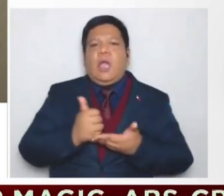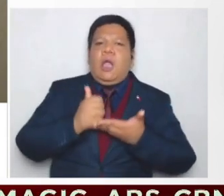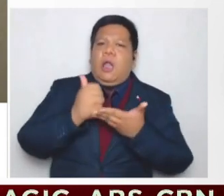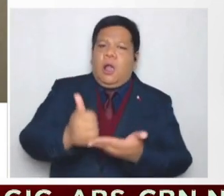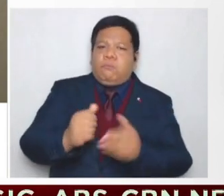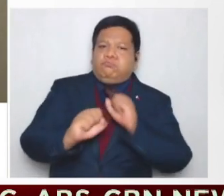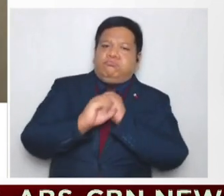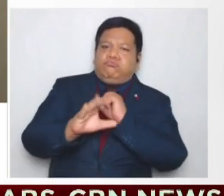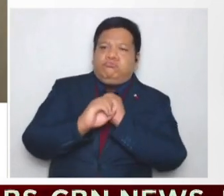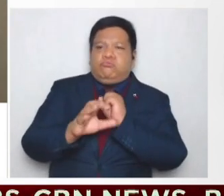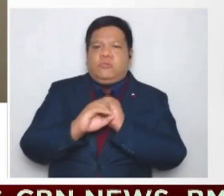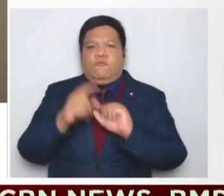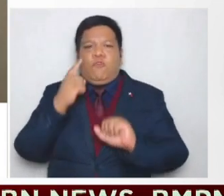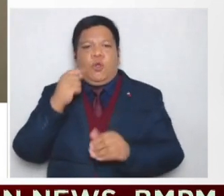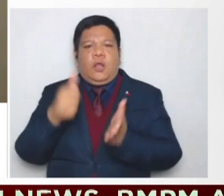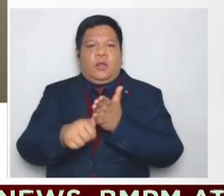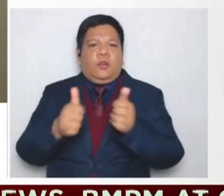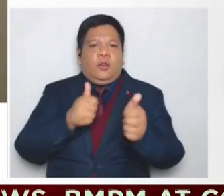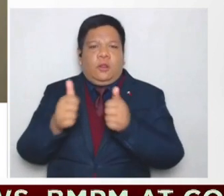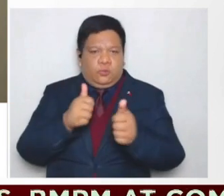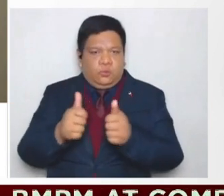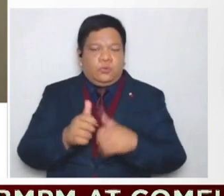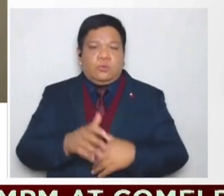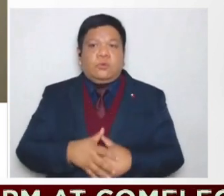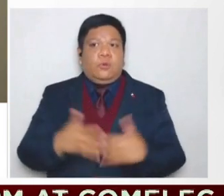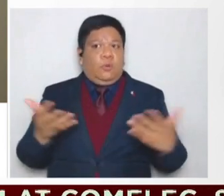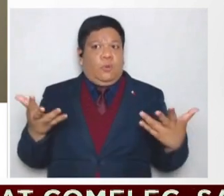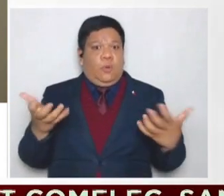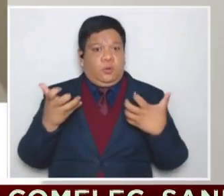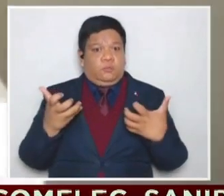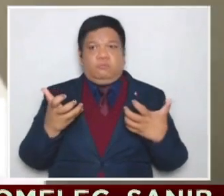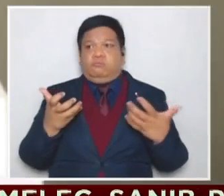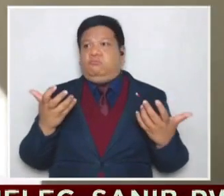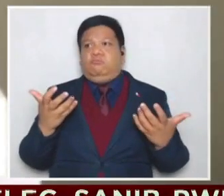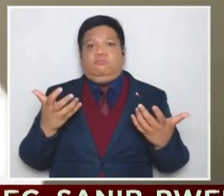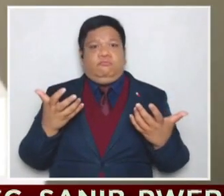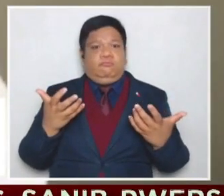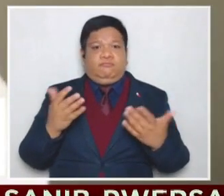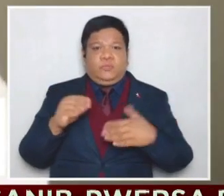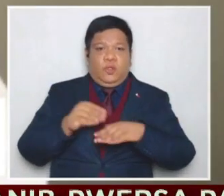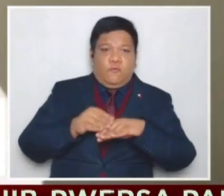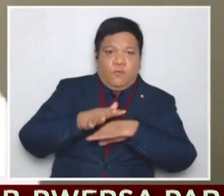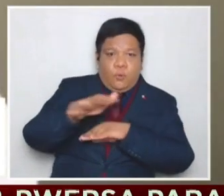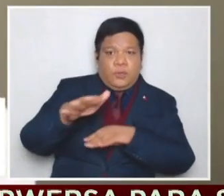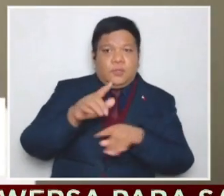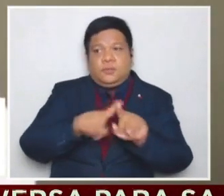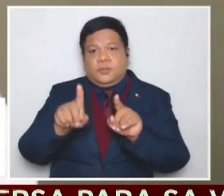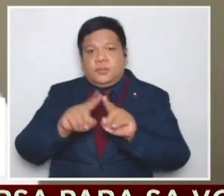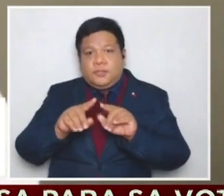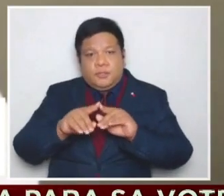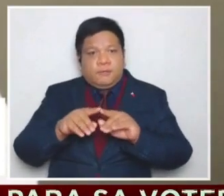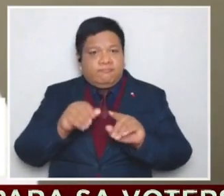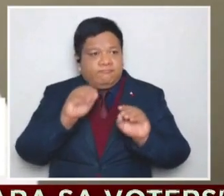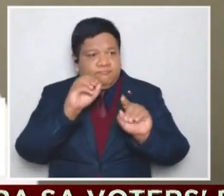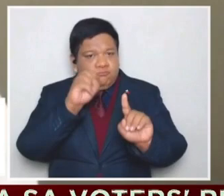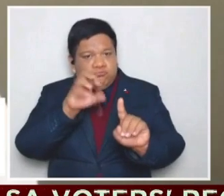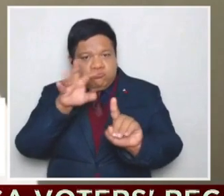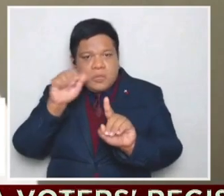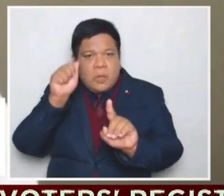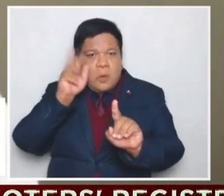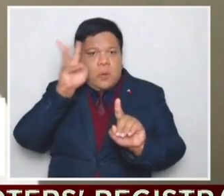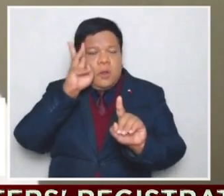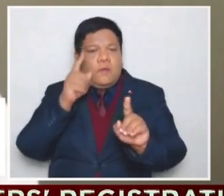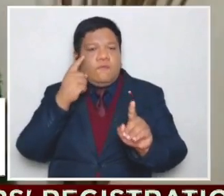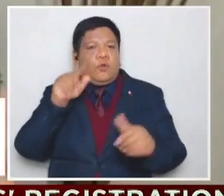dito sa darating na eleksyon at gusto niya rin ma-impluwensyahan o ma-educate din ang ating mga kabataan